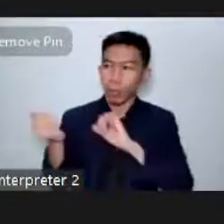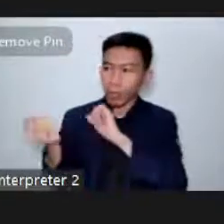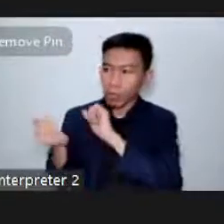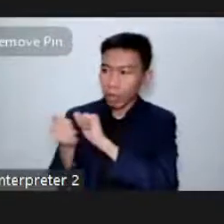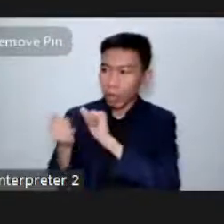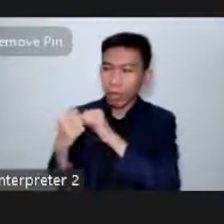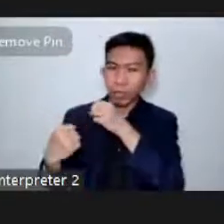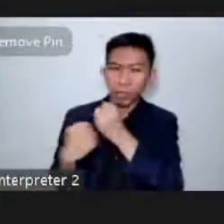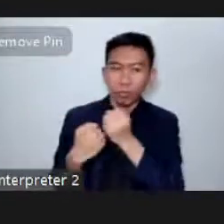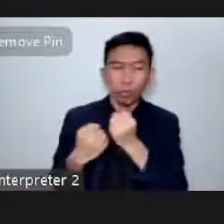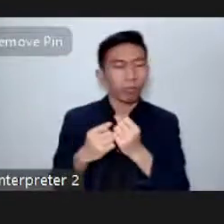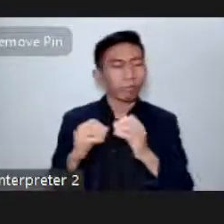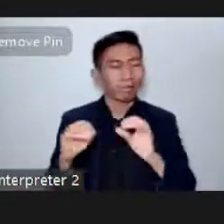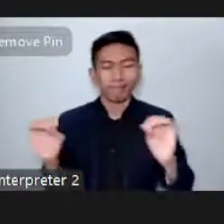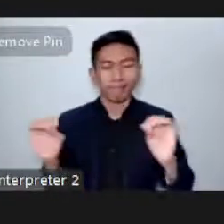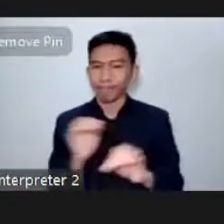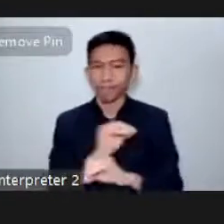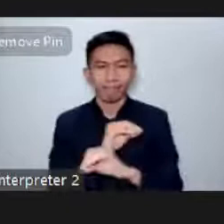at